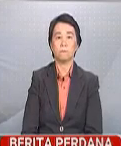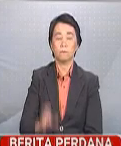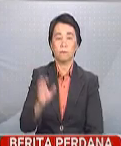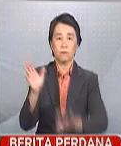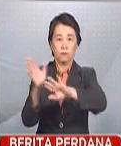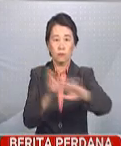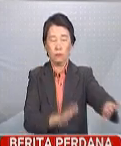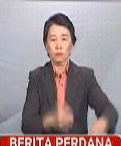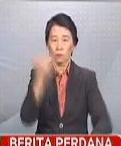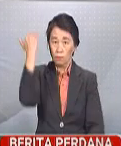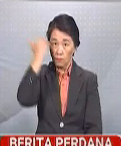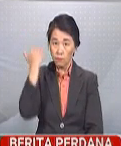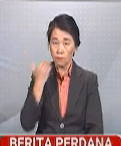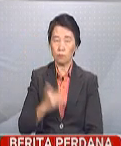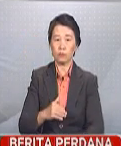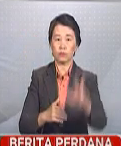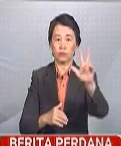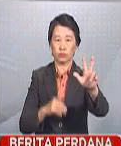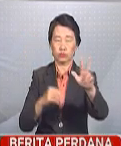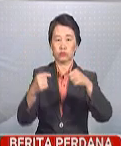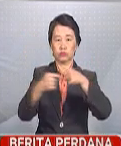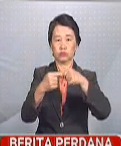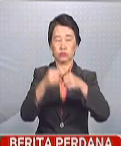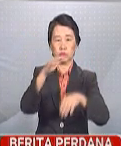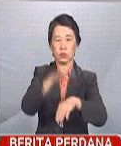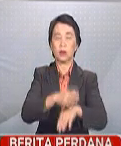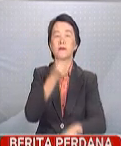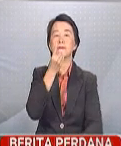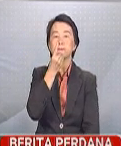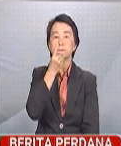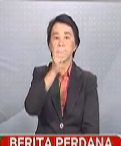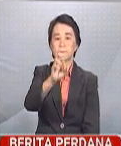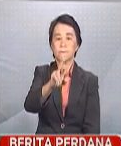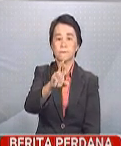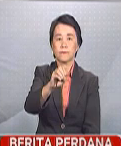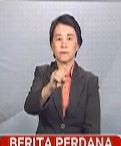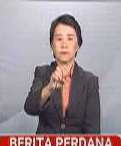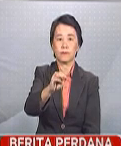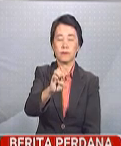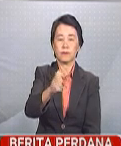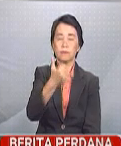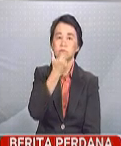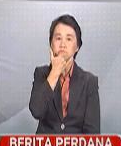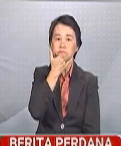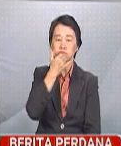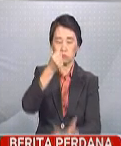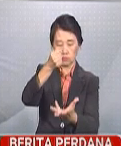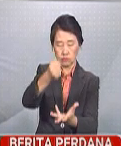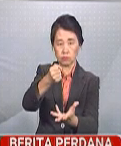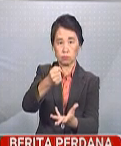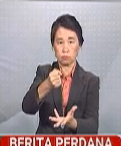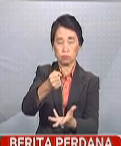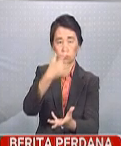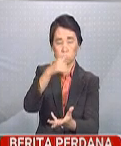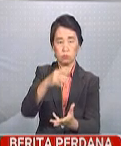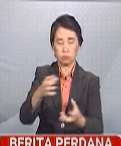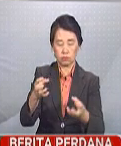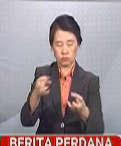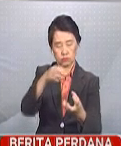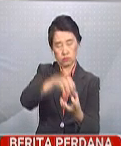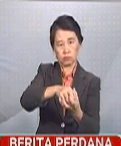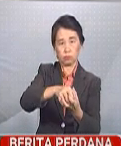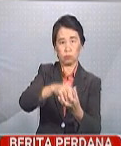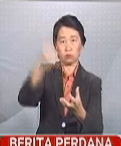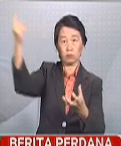Baik, seterusnya, perbicaraan melibatkan tiga pertuduhan ke atas Datin Seri Rosmah Mansur berkaitan penyalahgunaan dana bagi bekalan dan pemasangan tenaga